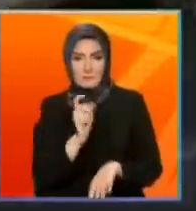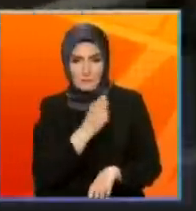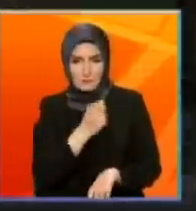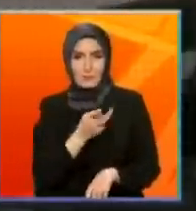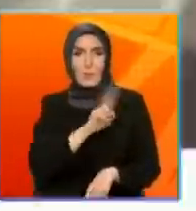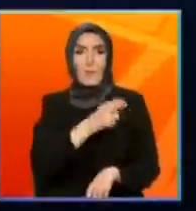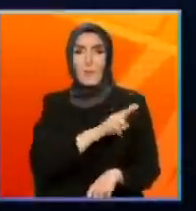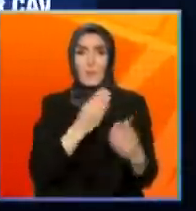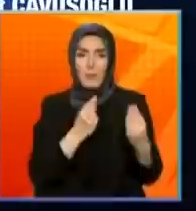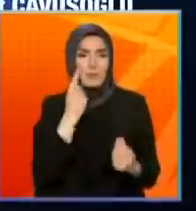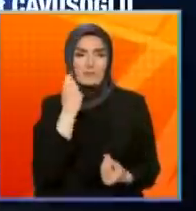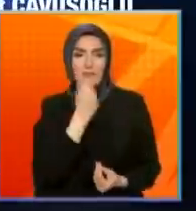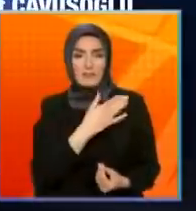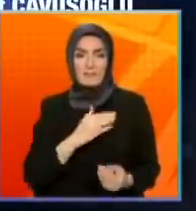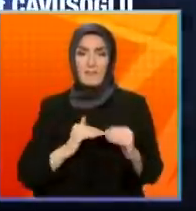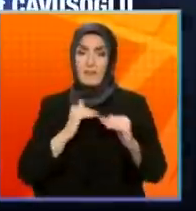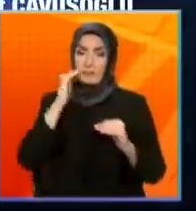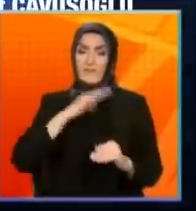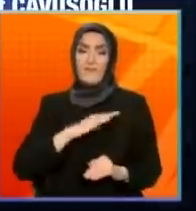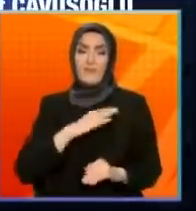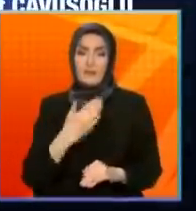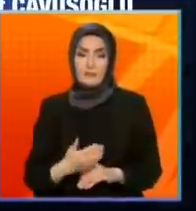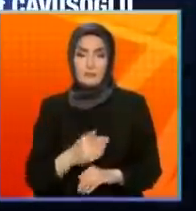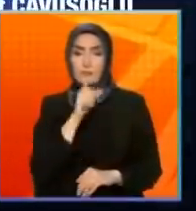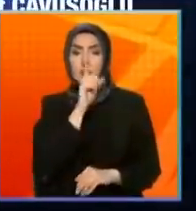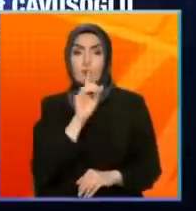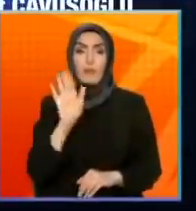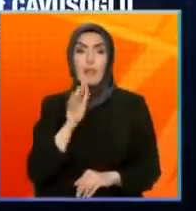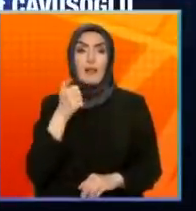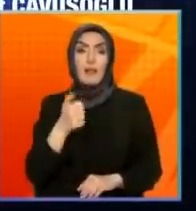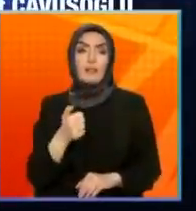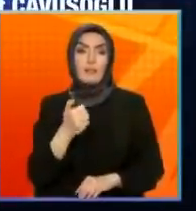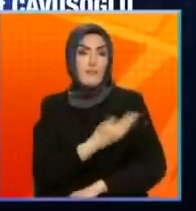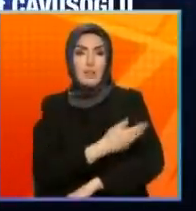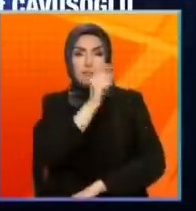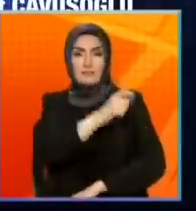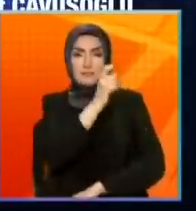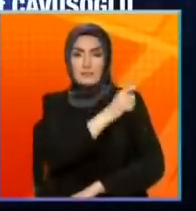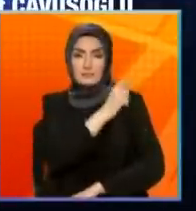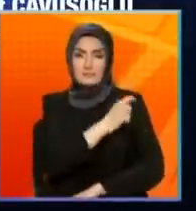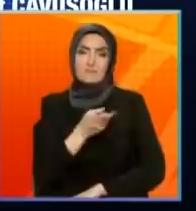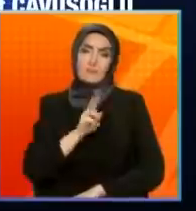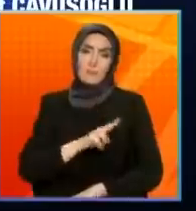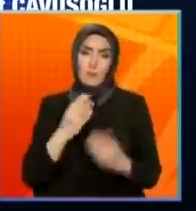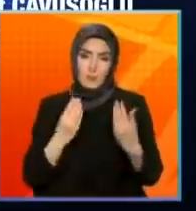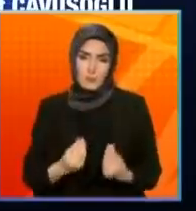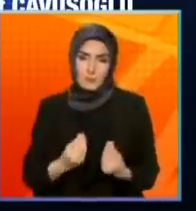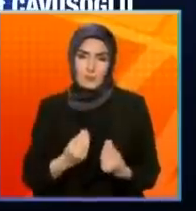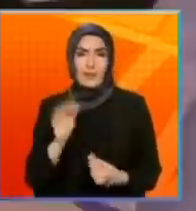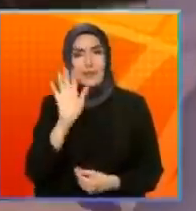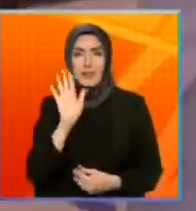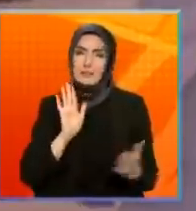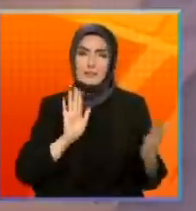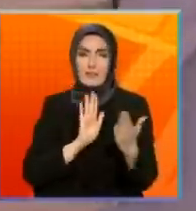sayısının arttığını belirtti. 156 vatandaşımız virüs sebebiyle hayatını kaybetti. 50'ye yakın cenazeyi